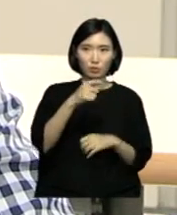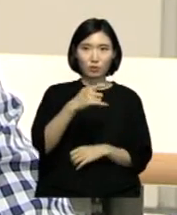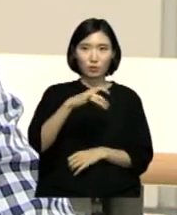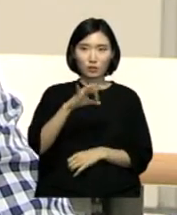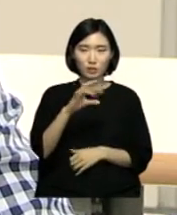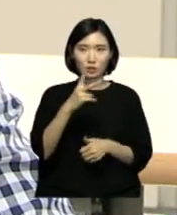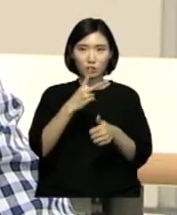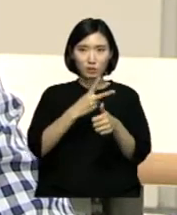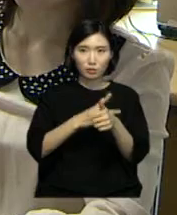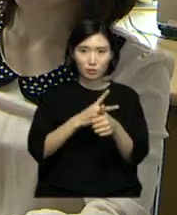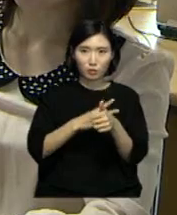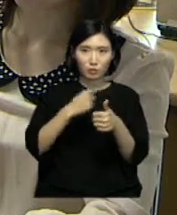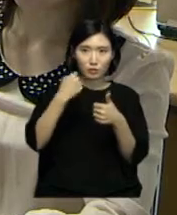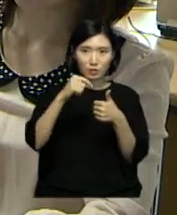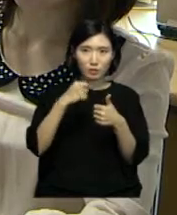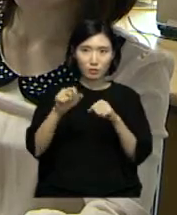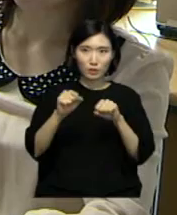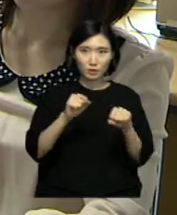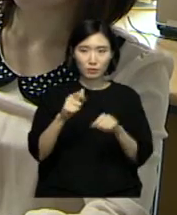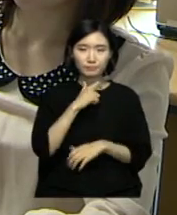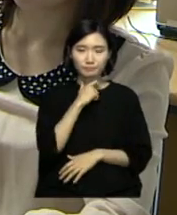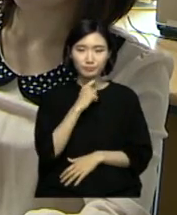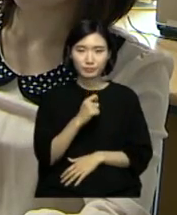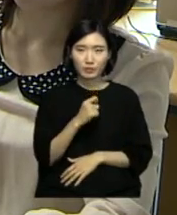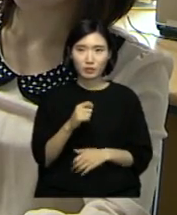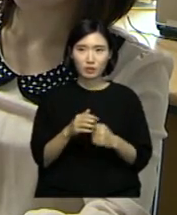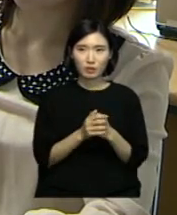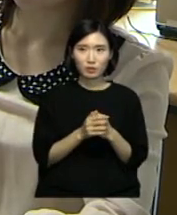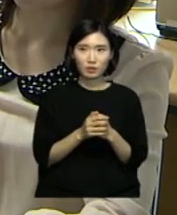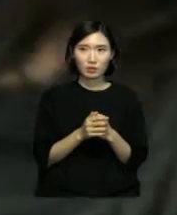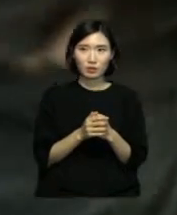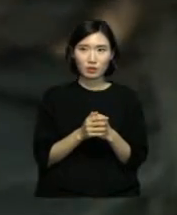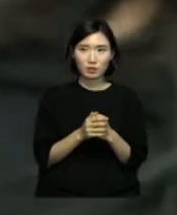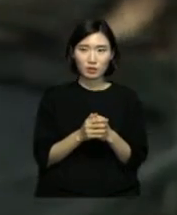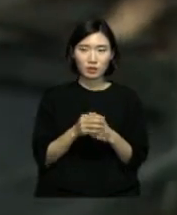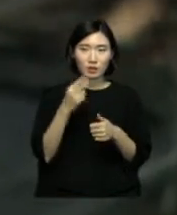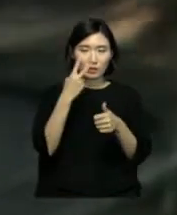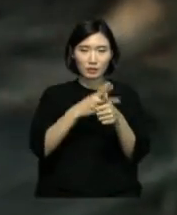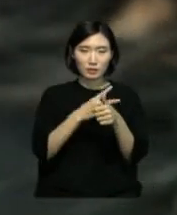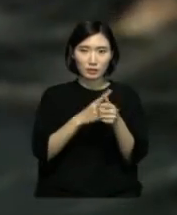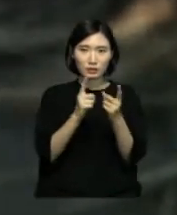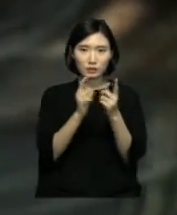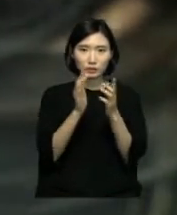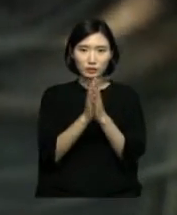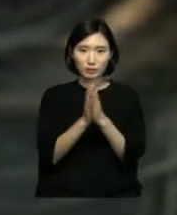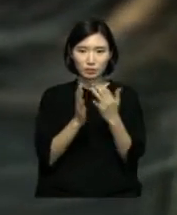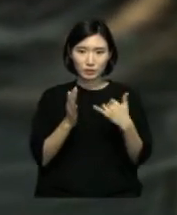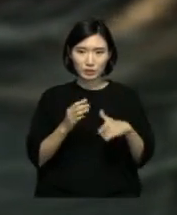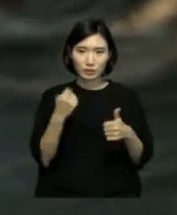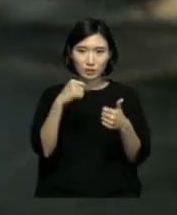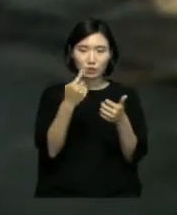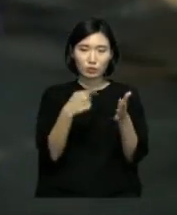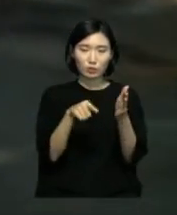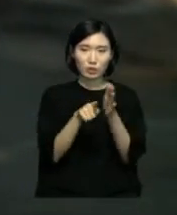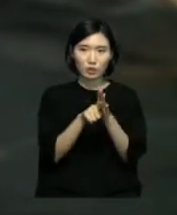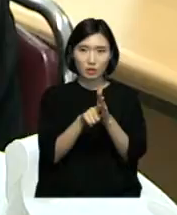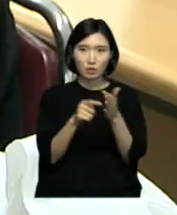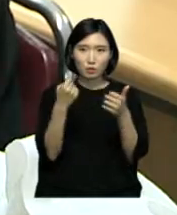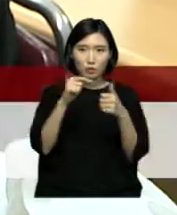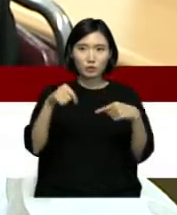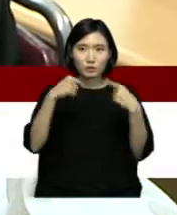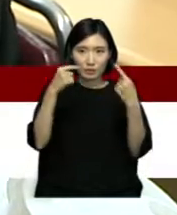있지 않을까 하는. 김 씨처럼 수강생들은 강사 또는 직접 아이들을 가르치기 위해 수업에